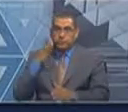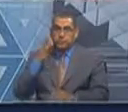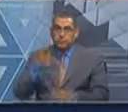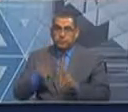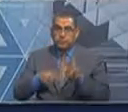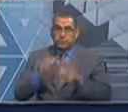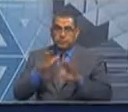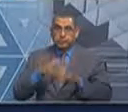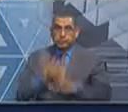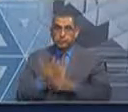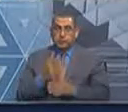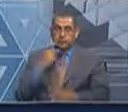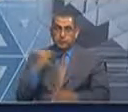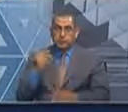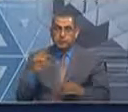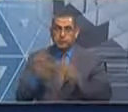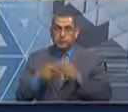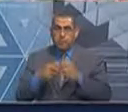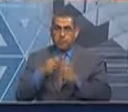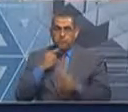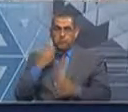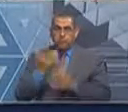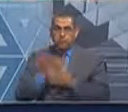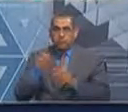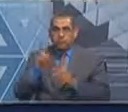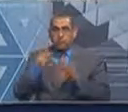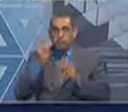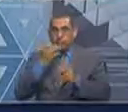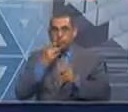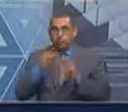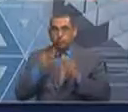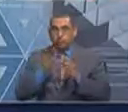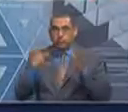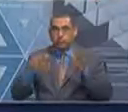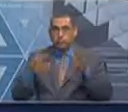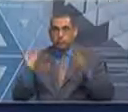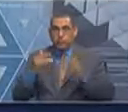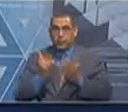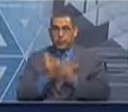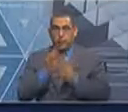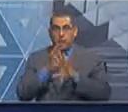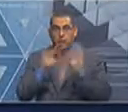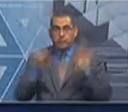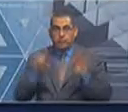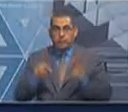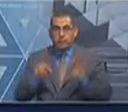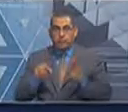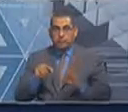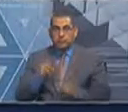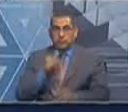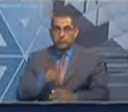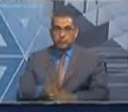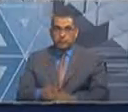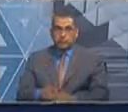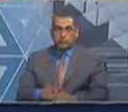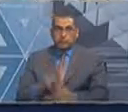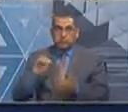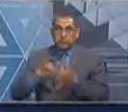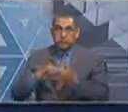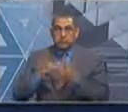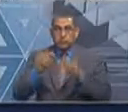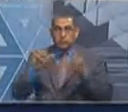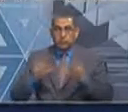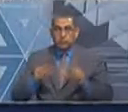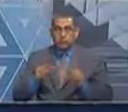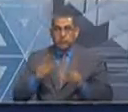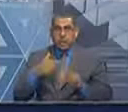التخفيضات بتلك المعارض زادت من القدرة الشرائية لهم لتلبية كل احتياجاتهم من مستلزمات المدارس. توفير كبير جدا، أسعار عن